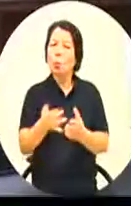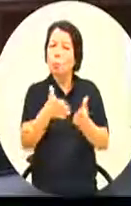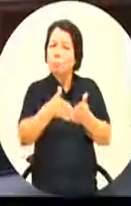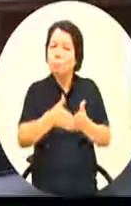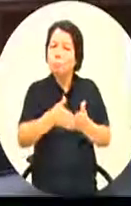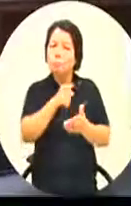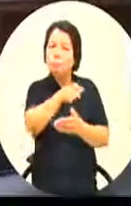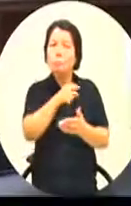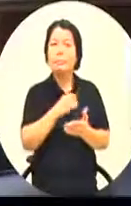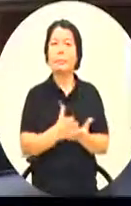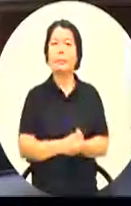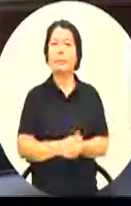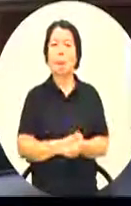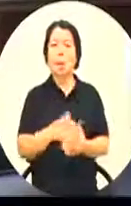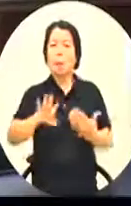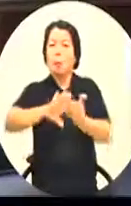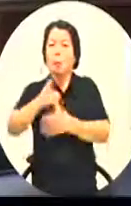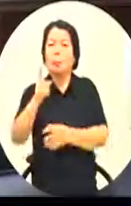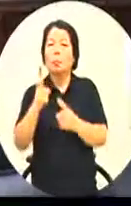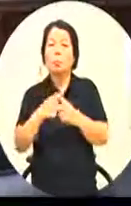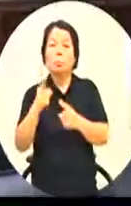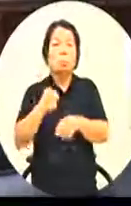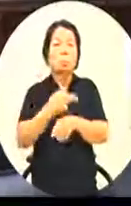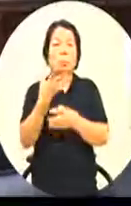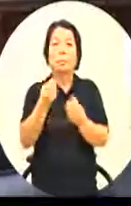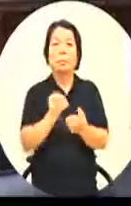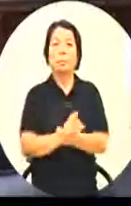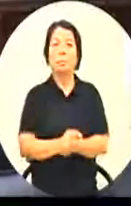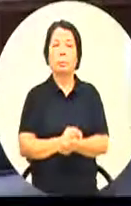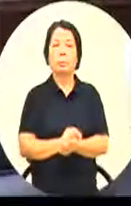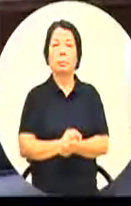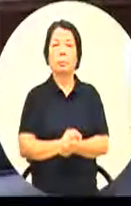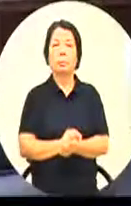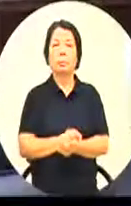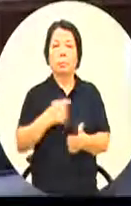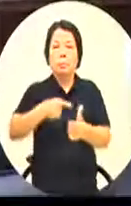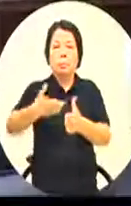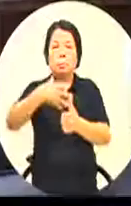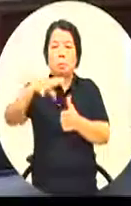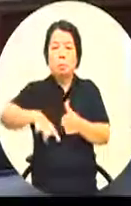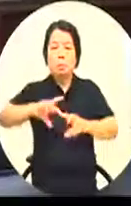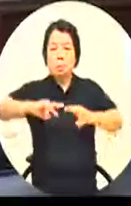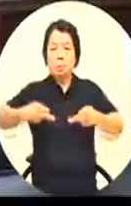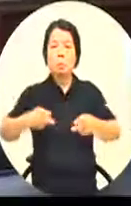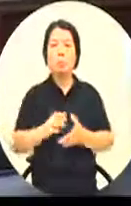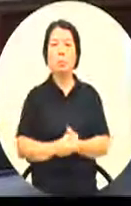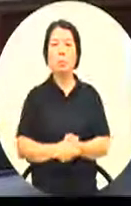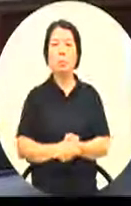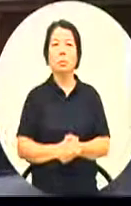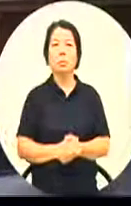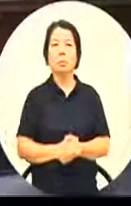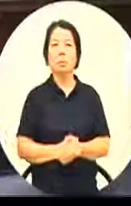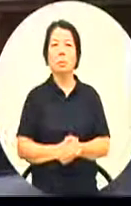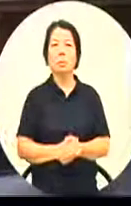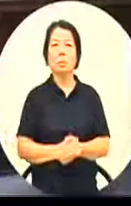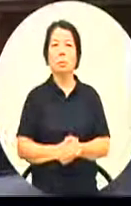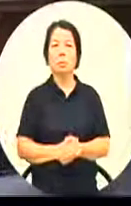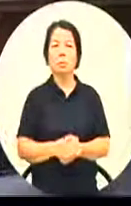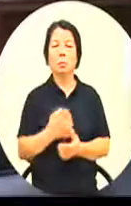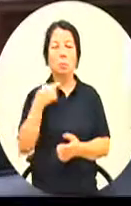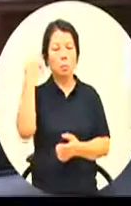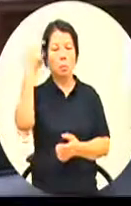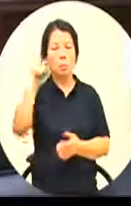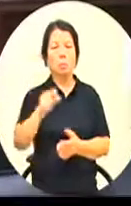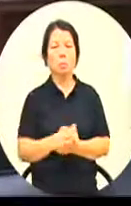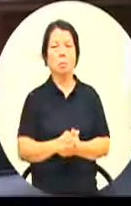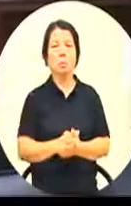人才吗？这部分我想教育局可能要自己要做一个改正哈。那不然我觉得，坦白讲，考